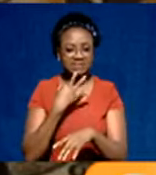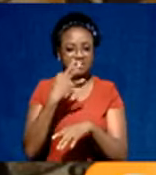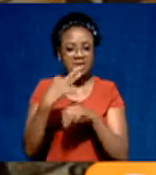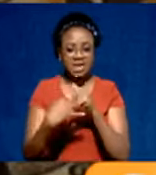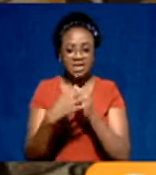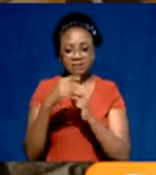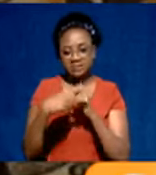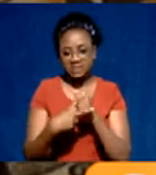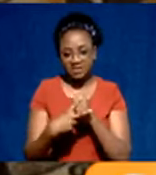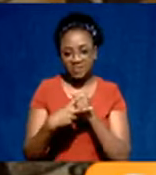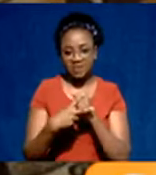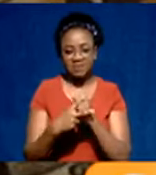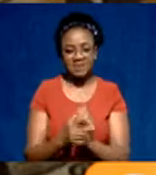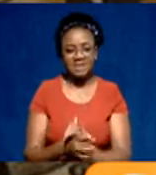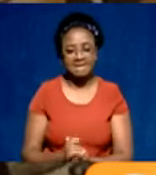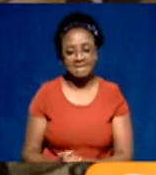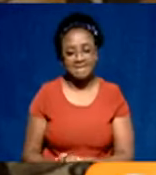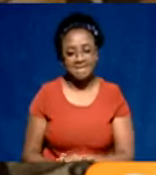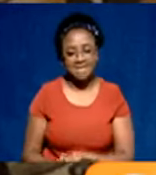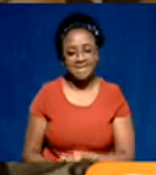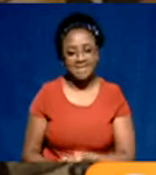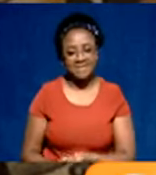387 katika mtihani wa KCPE.